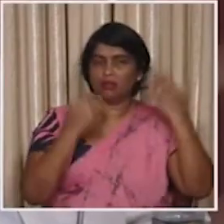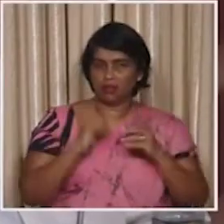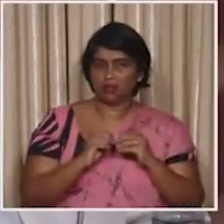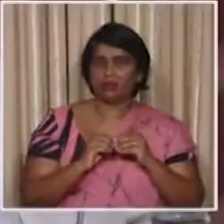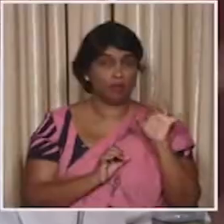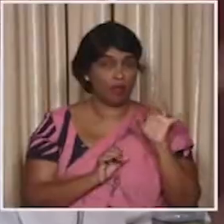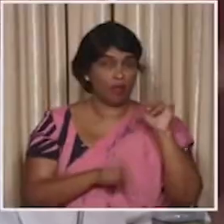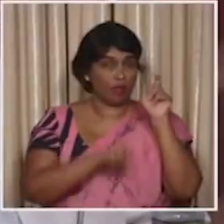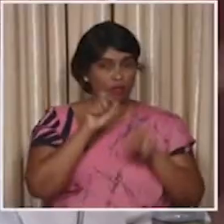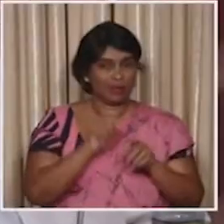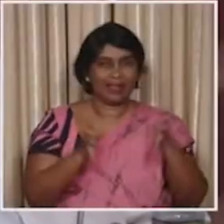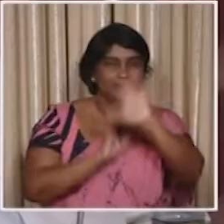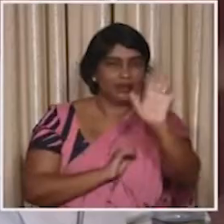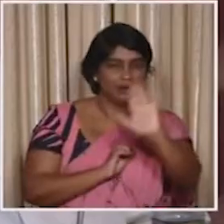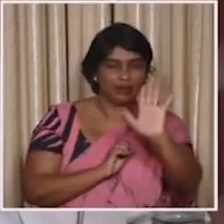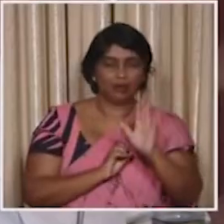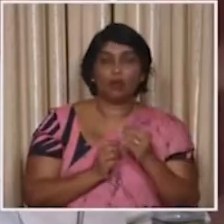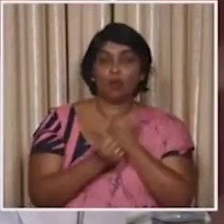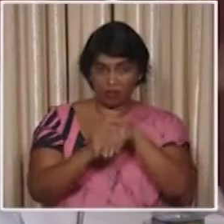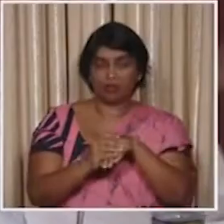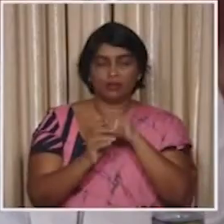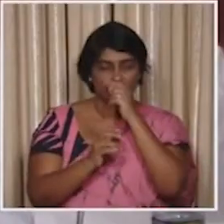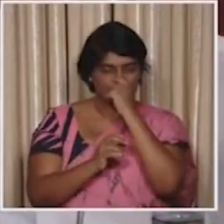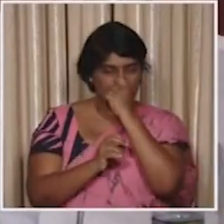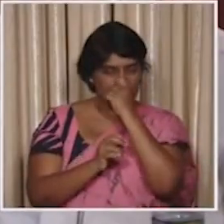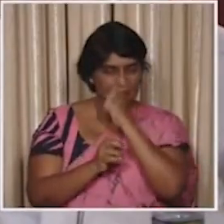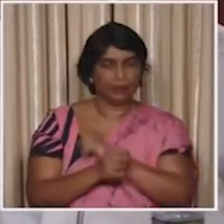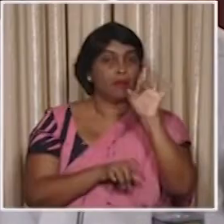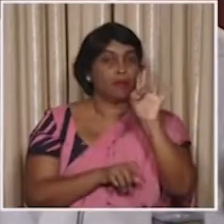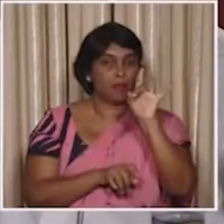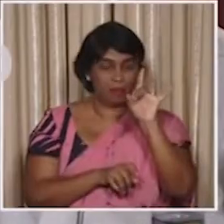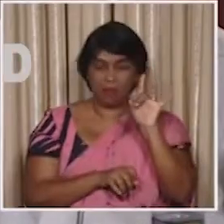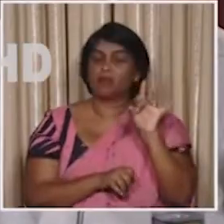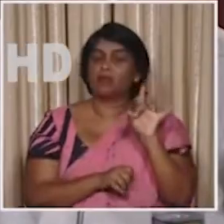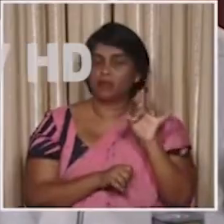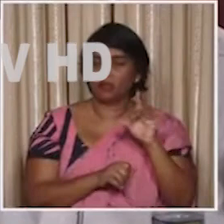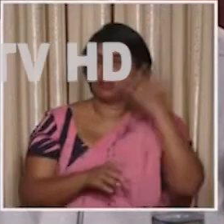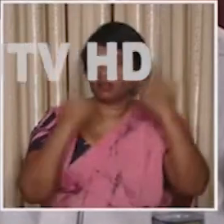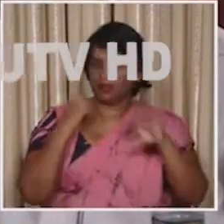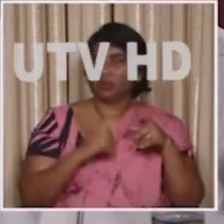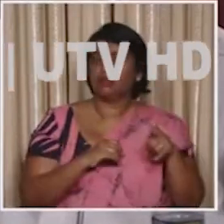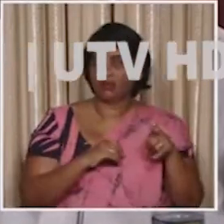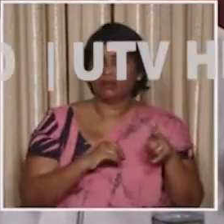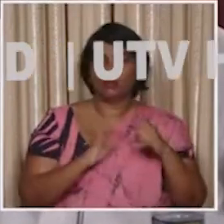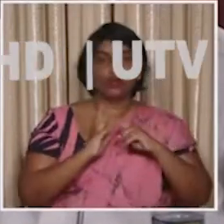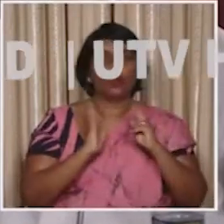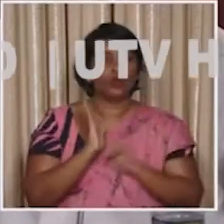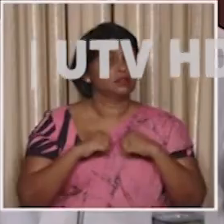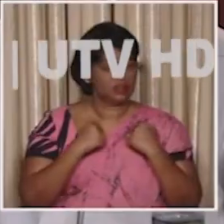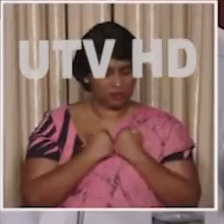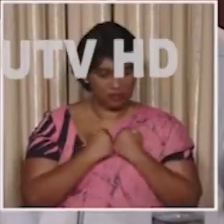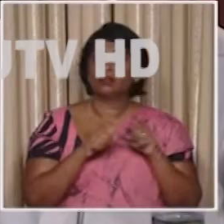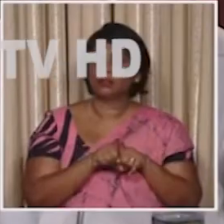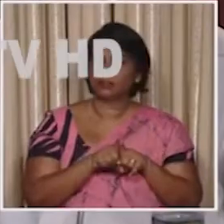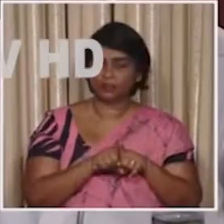තියෙනවා 15 people මේක හිනා වෙන දෙයක් නෙවෙයි පොලිස් භාරයේ ඉන්නකොට 15 දෙනෙක් ජීවිත නැති වෙලා තියෙනවා මේක එක්සත් ජාතීන්ගේ සංවිධානයේ